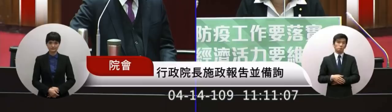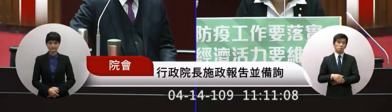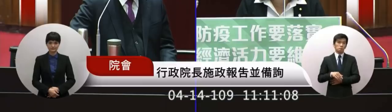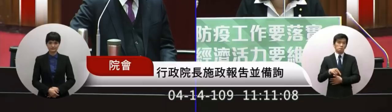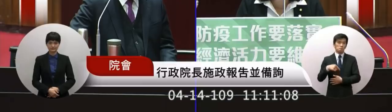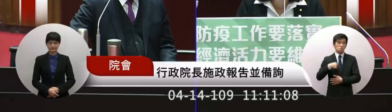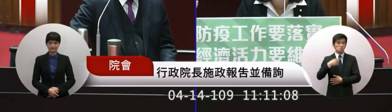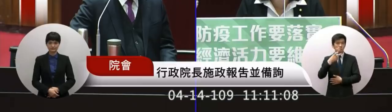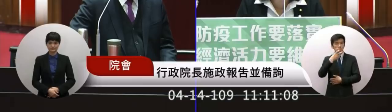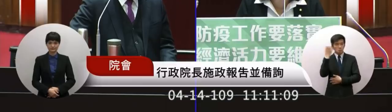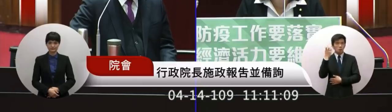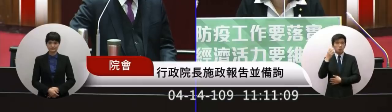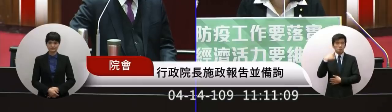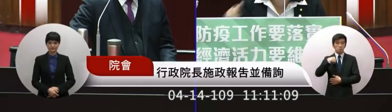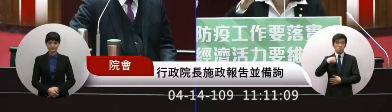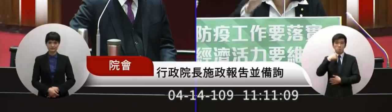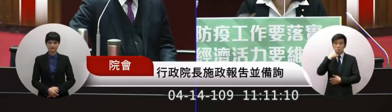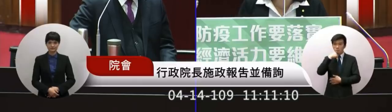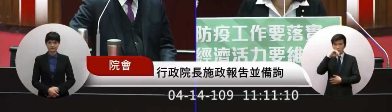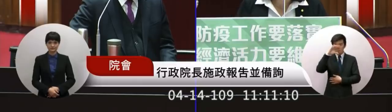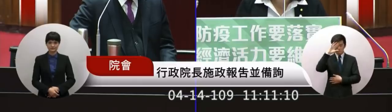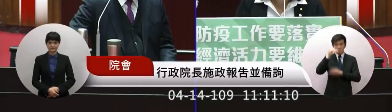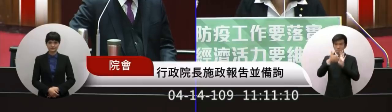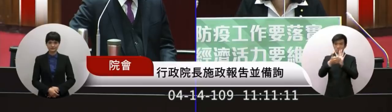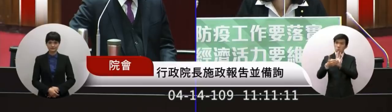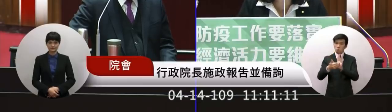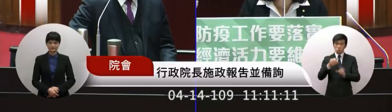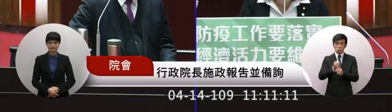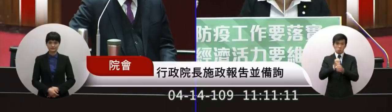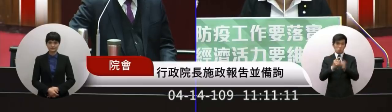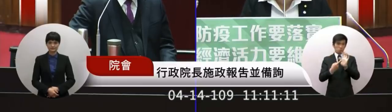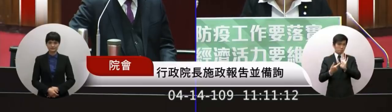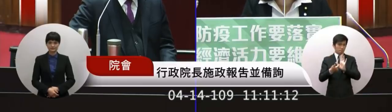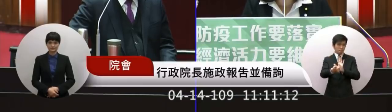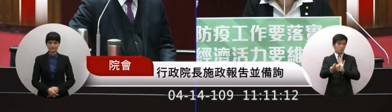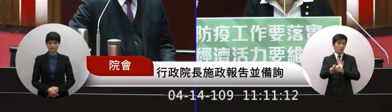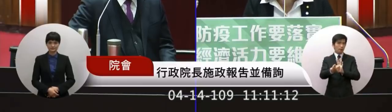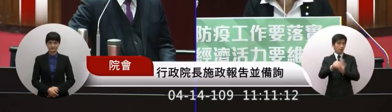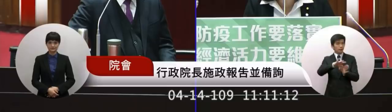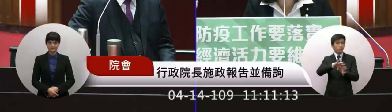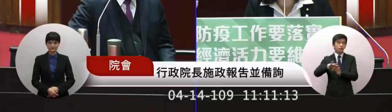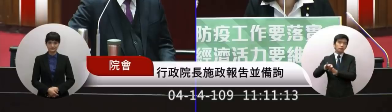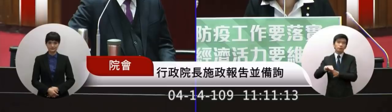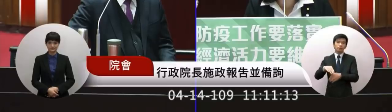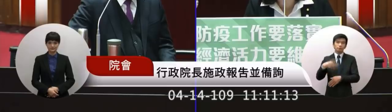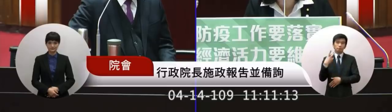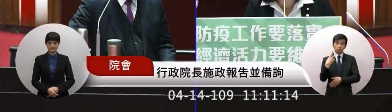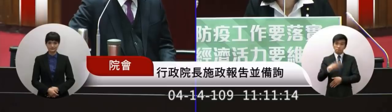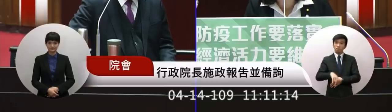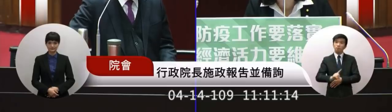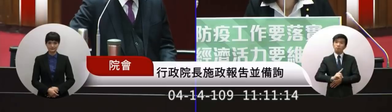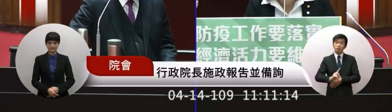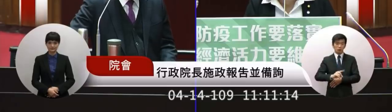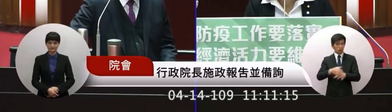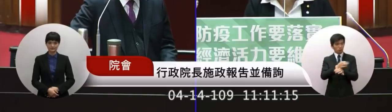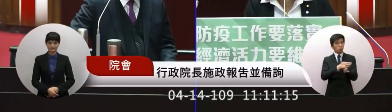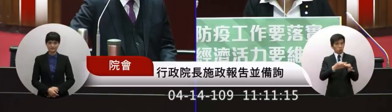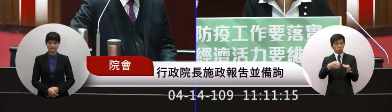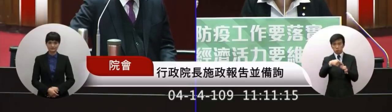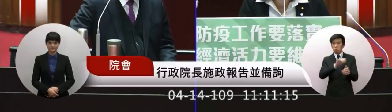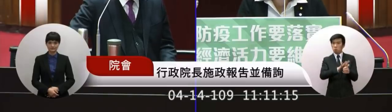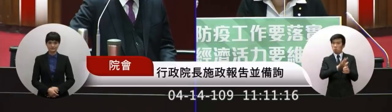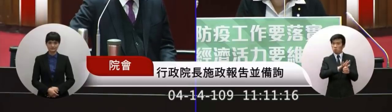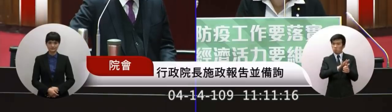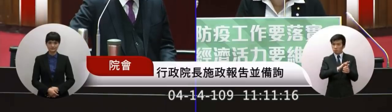認為我們的防疫做得很好檢國防疫做得好我們也要顧經濟